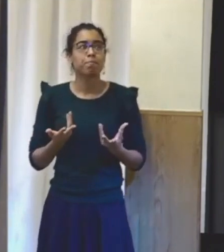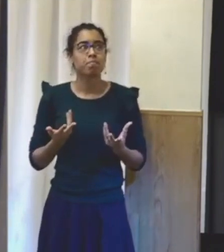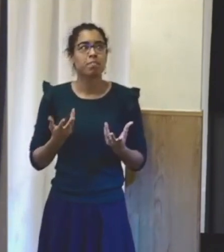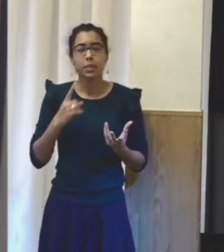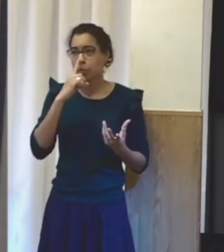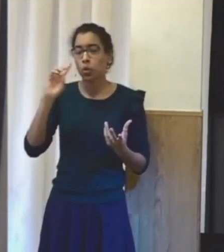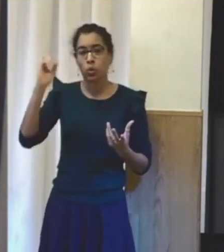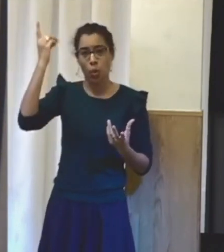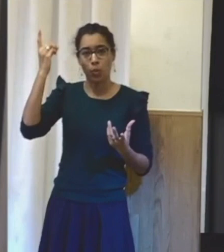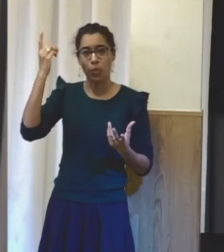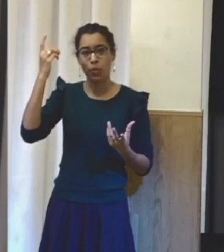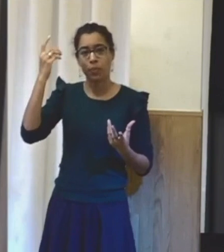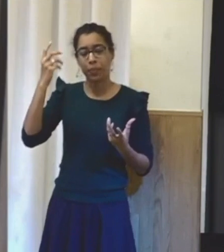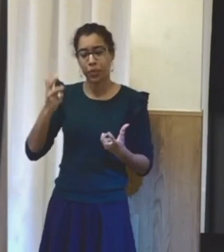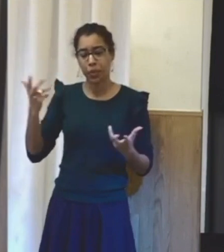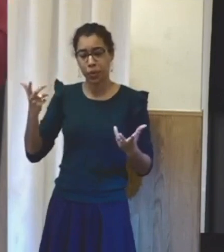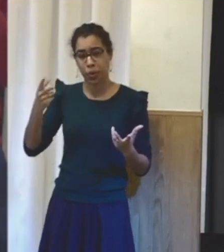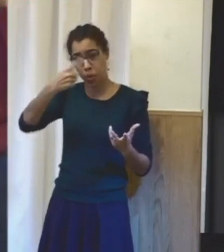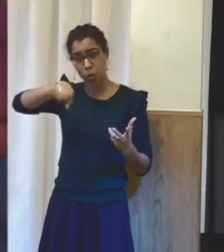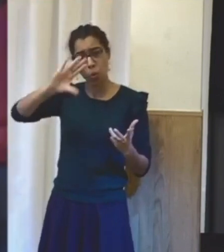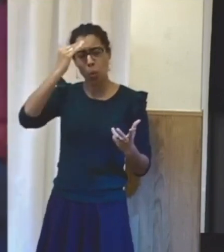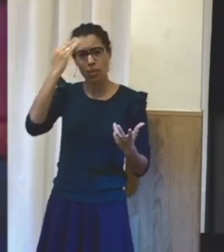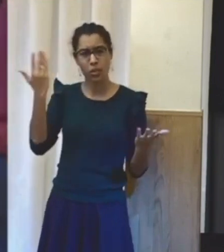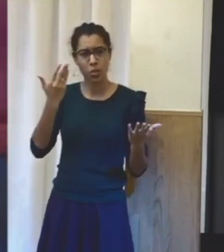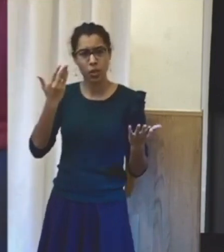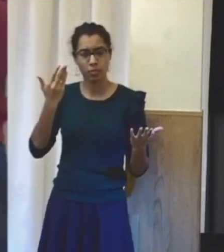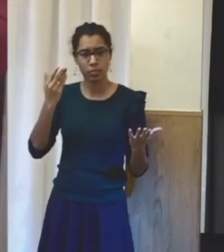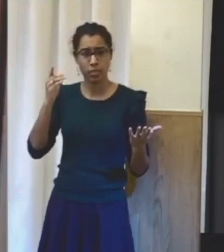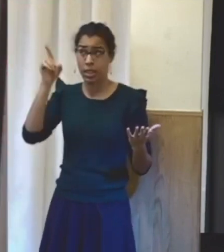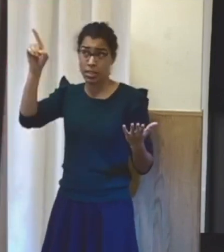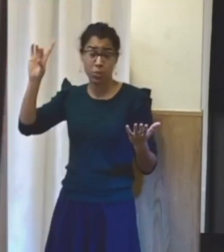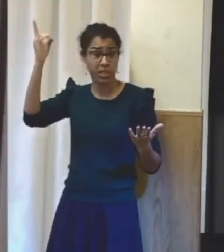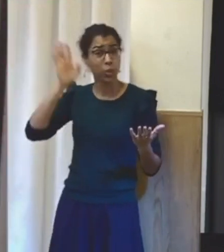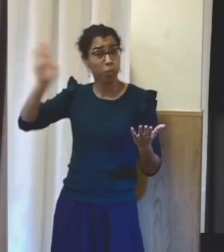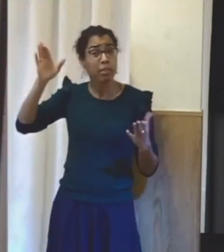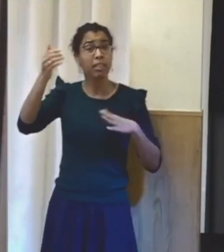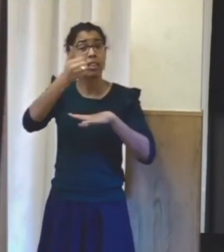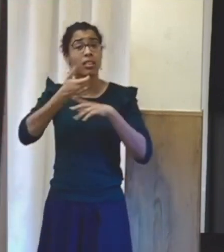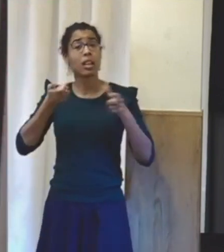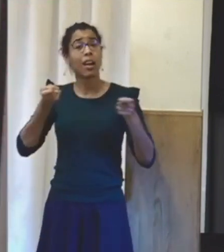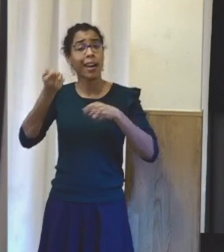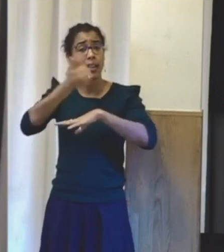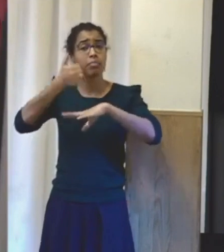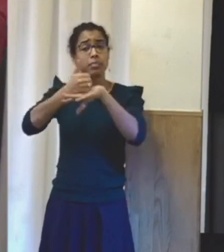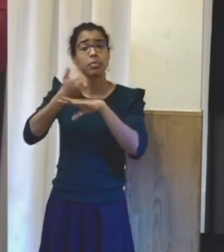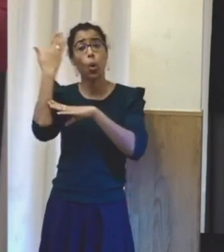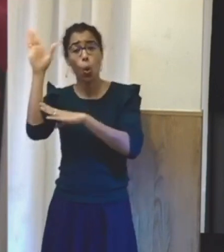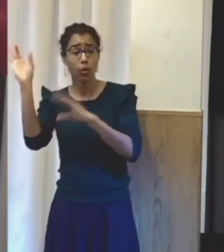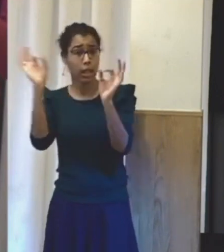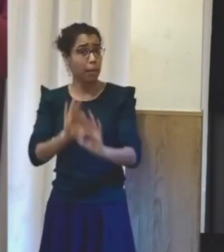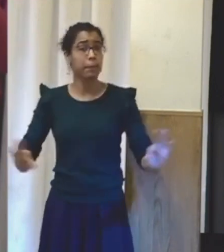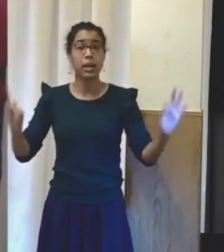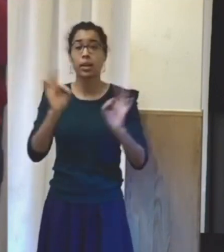Dieu veut que nous sachions qu'il est celui qui règne. Et il n'y en a pas d'autre que lui. Il